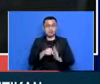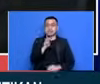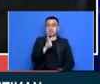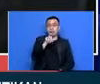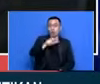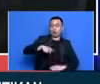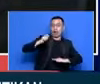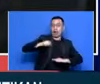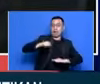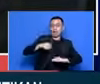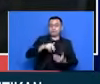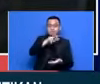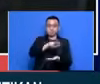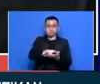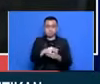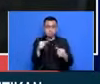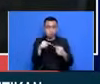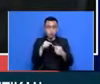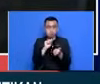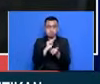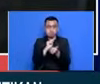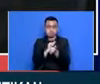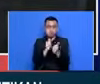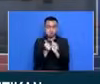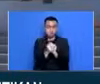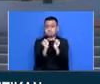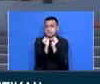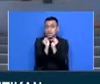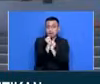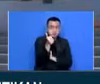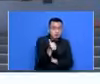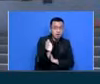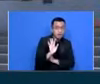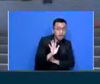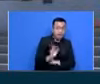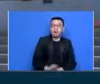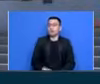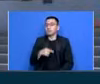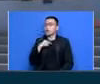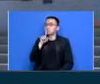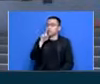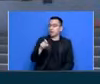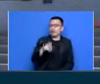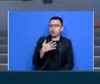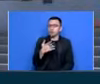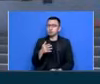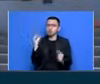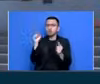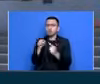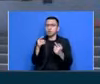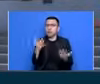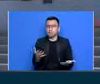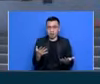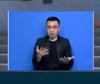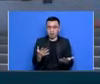Hakim ini dalam penangganan perkara ini Prof ya sekarang pertanyaannya ada motif atau tidak kalau ada motif tindak